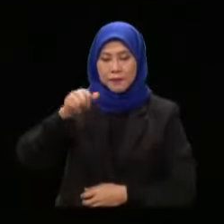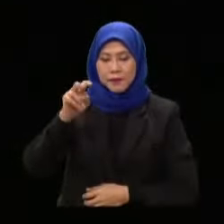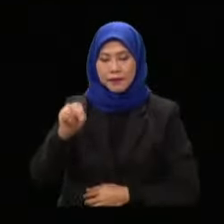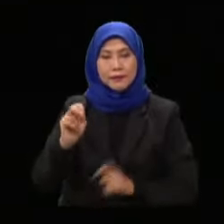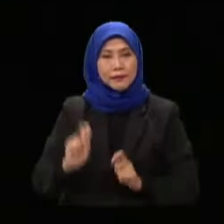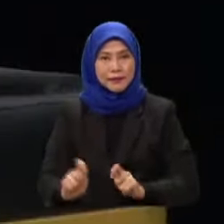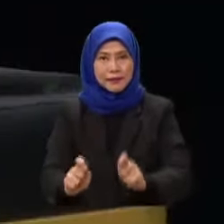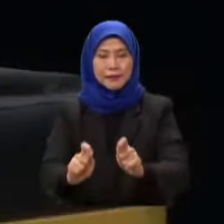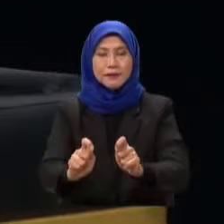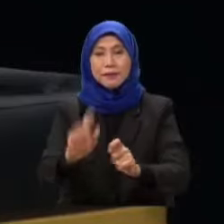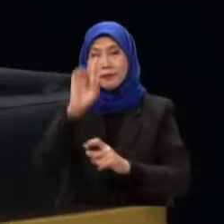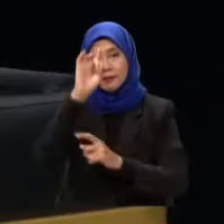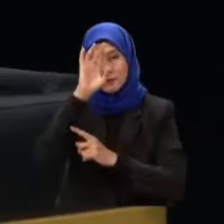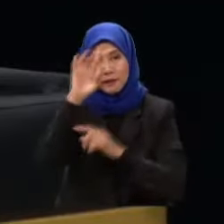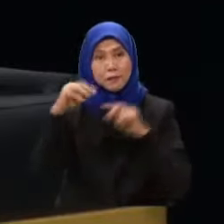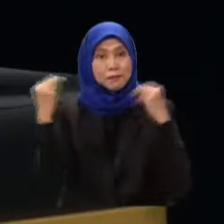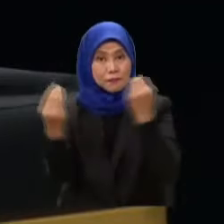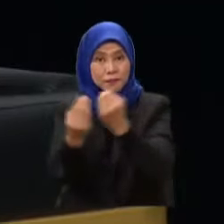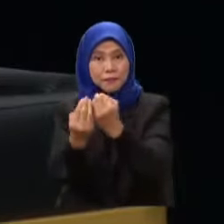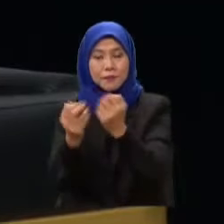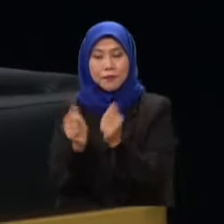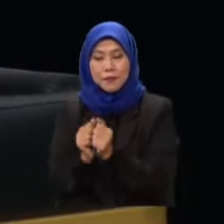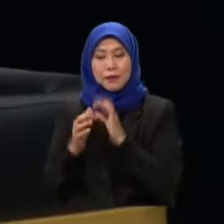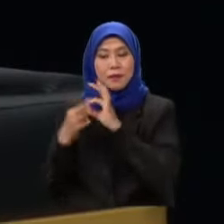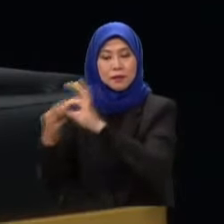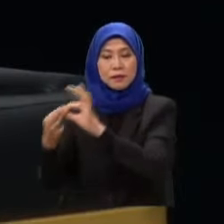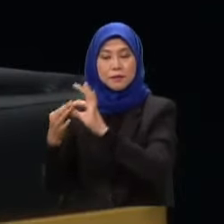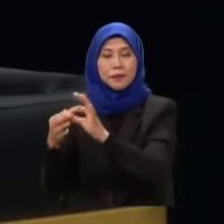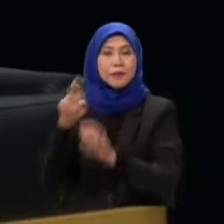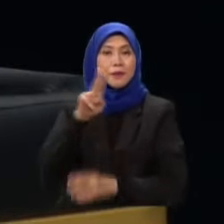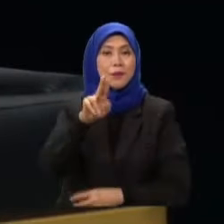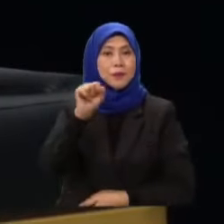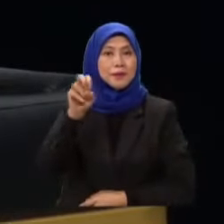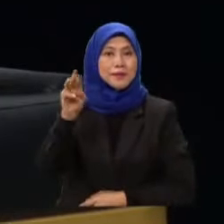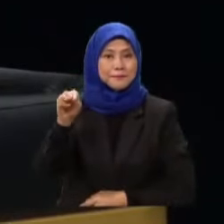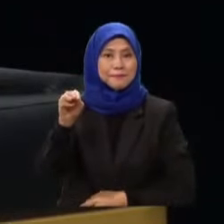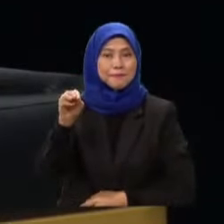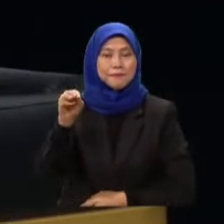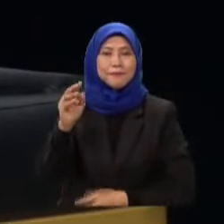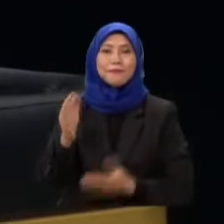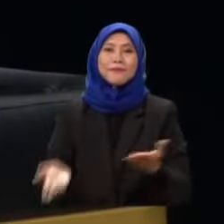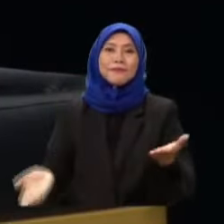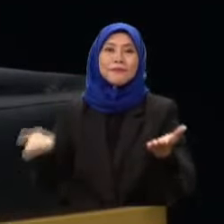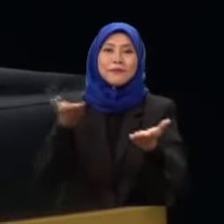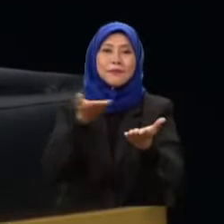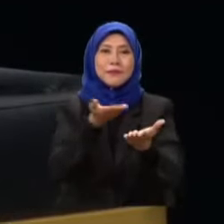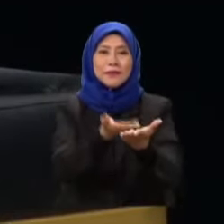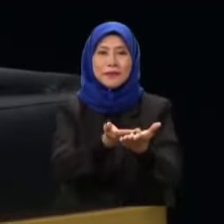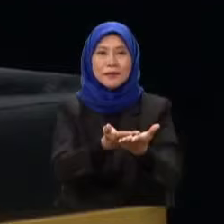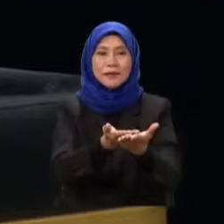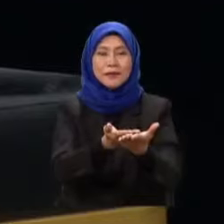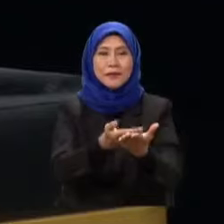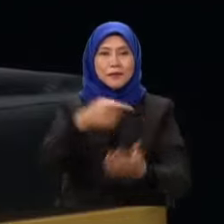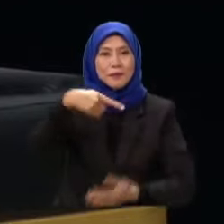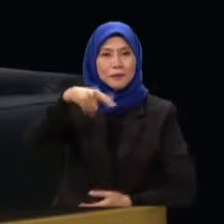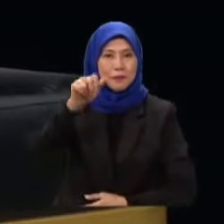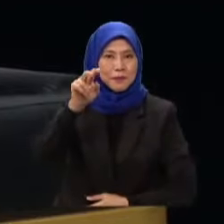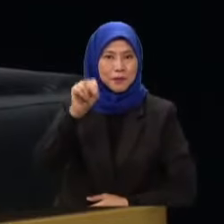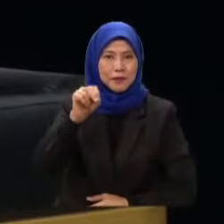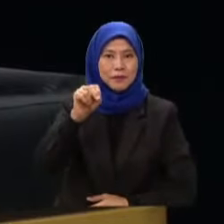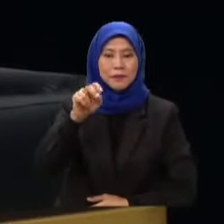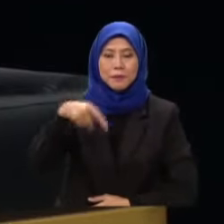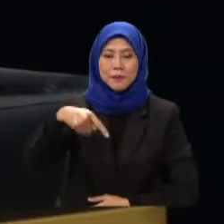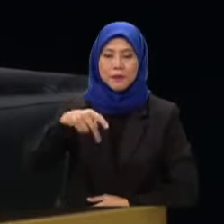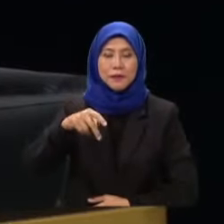Indian Epic yamaini dengan PH issn dan dalam maca dangan planty cm ini